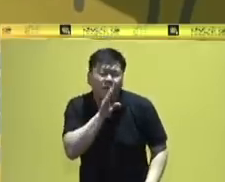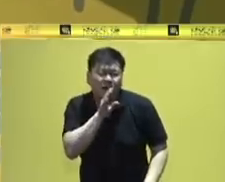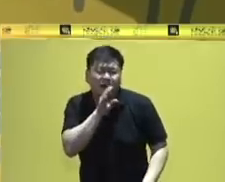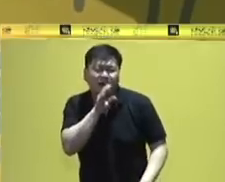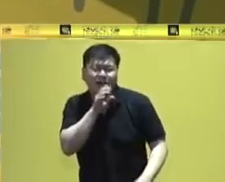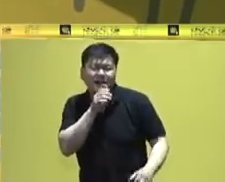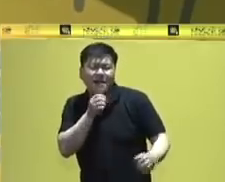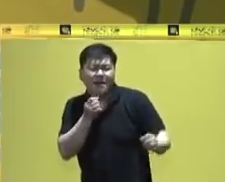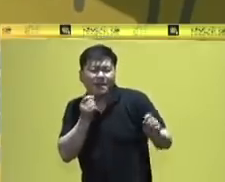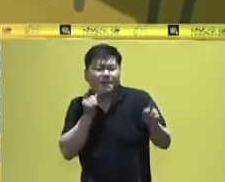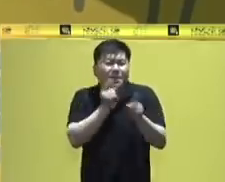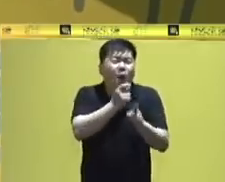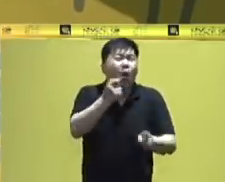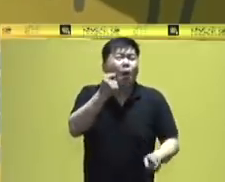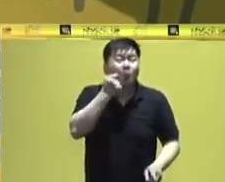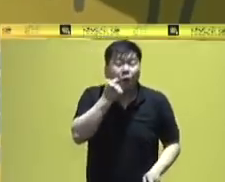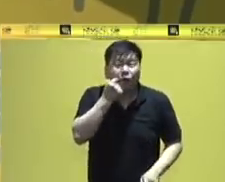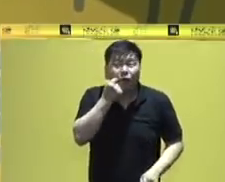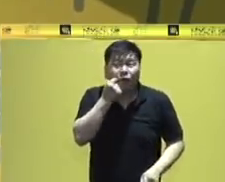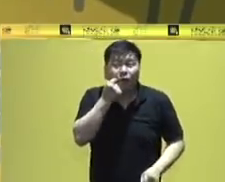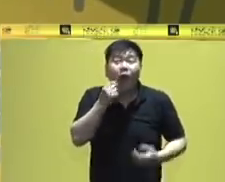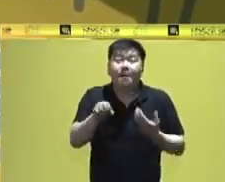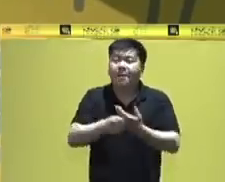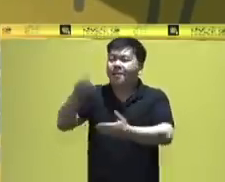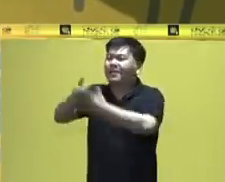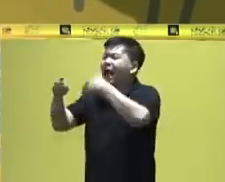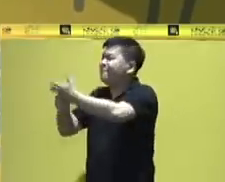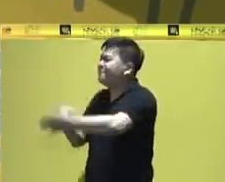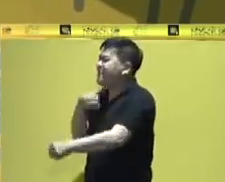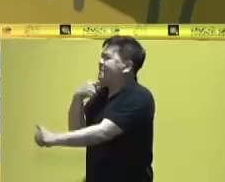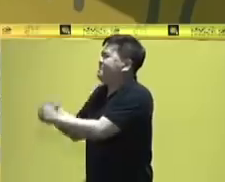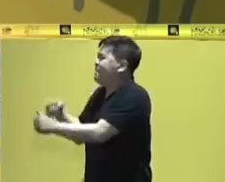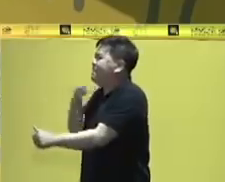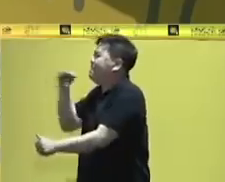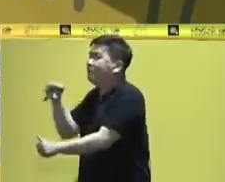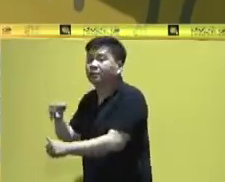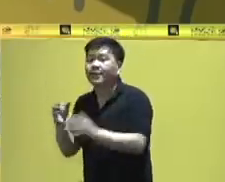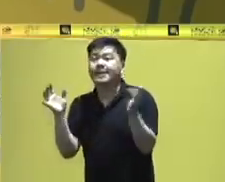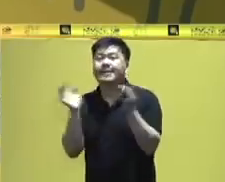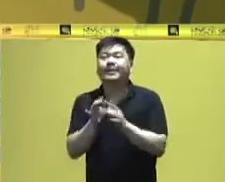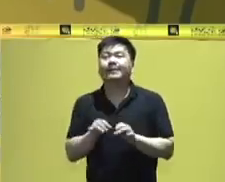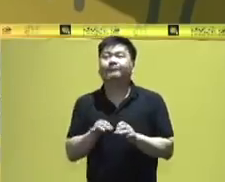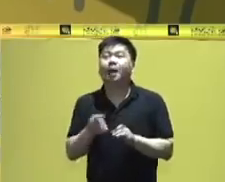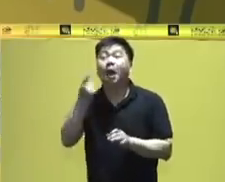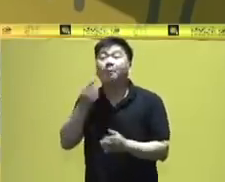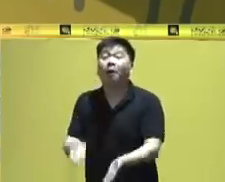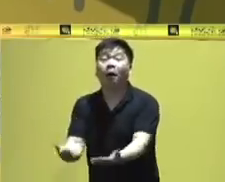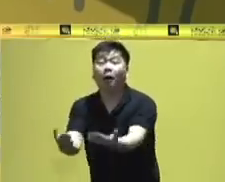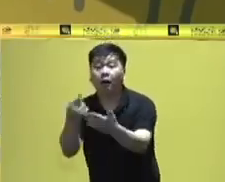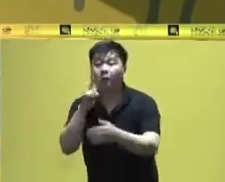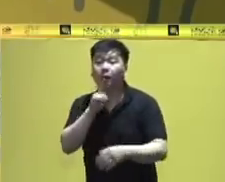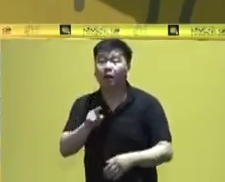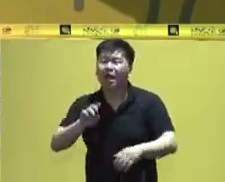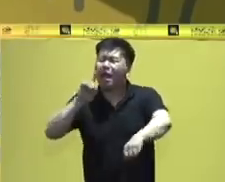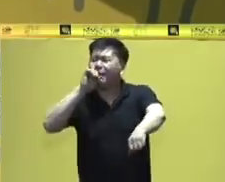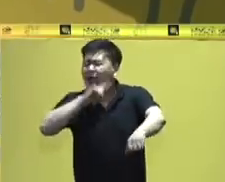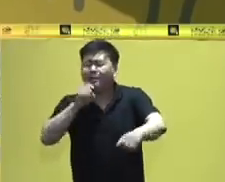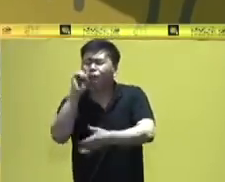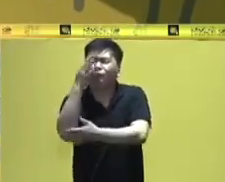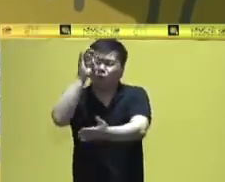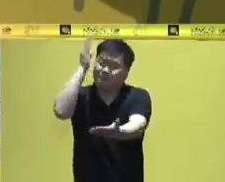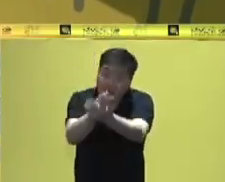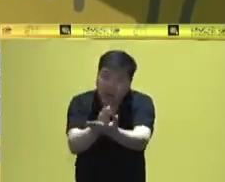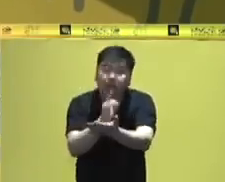할 수 없으면 담벼락에 대고 욕이라도 하고 댓글이라도 달아라고 그러셨잖아요. 나쁜 신문 보지 말고. 예, 나쁜 신문 보지